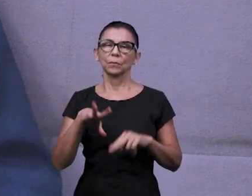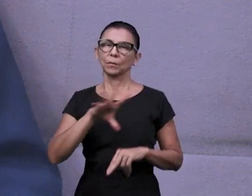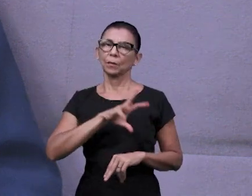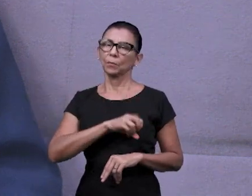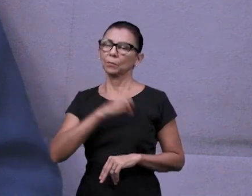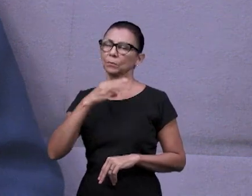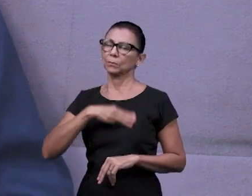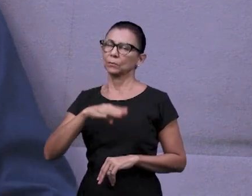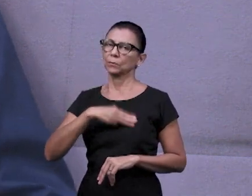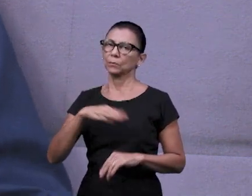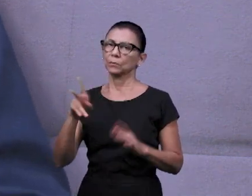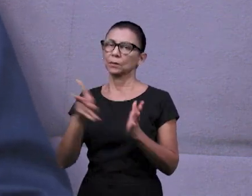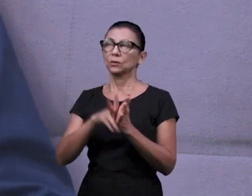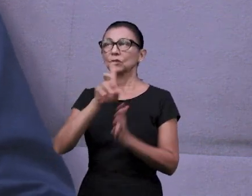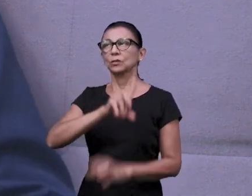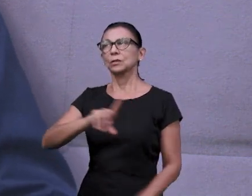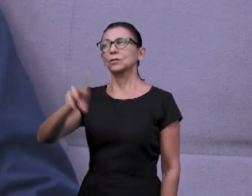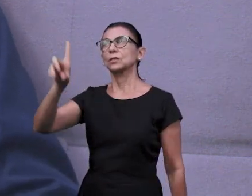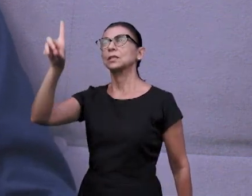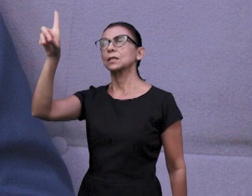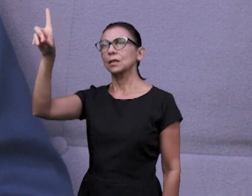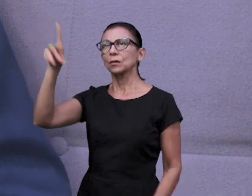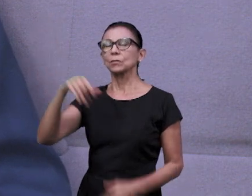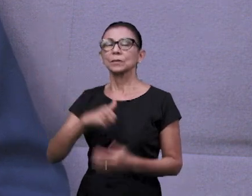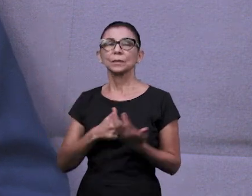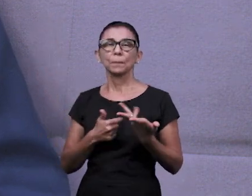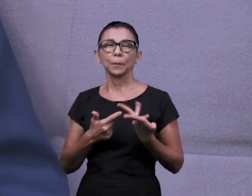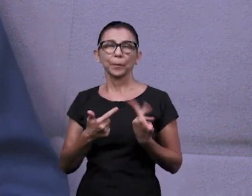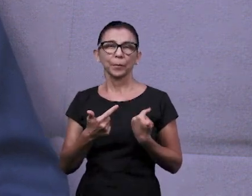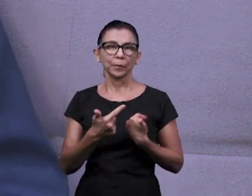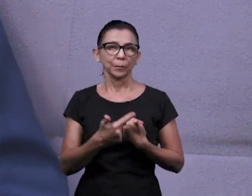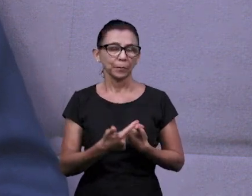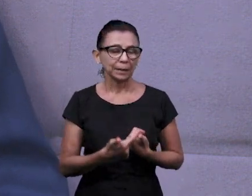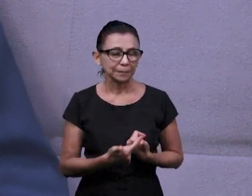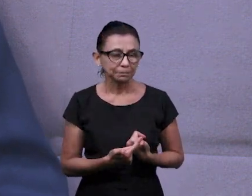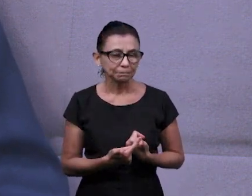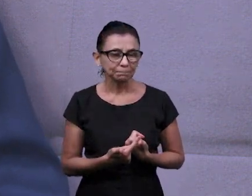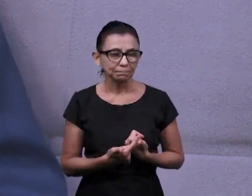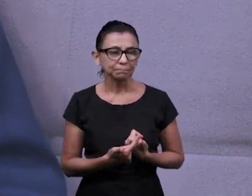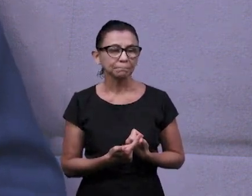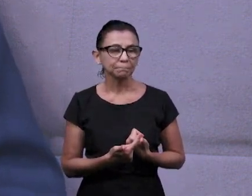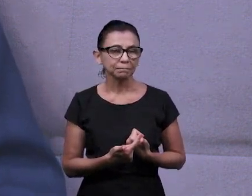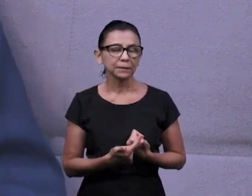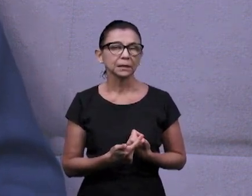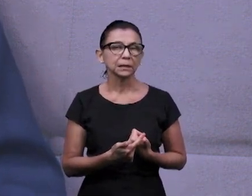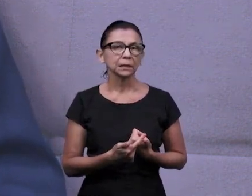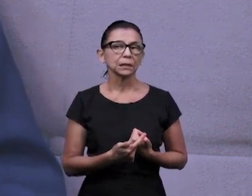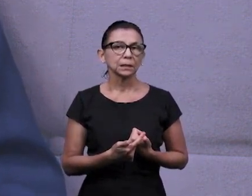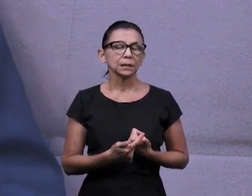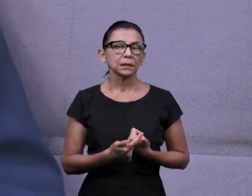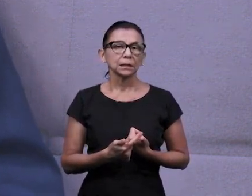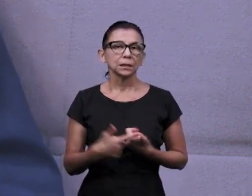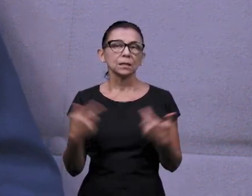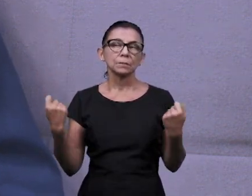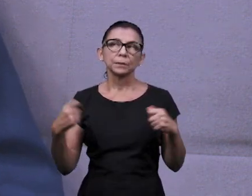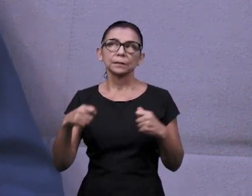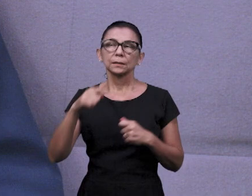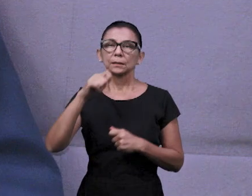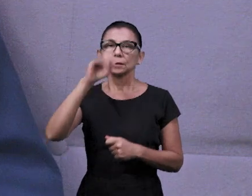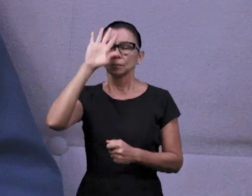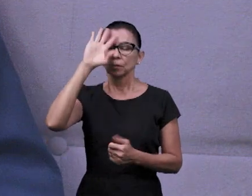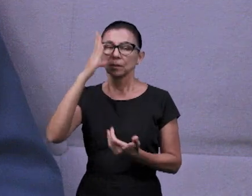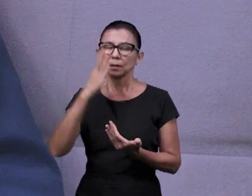de Dieu. Devant tout cela, nous devons croire, marcher dans la foi